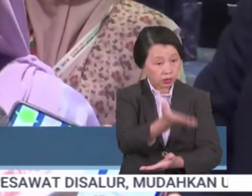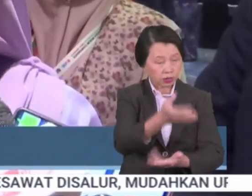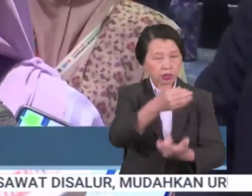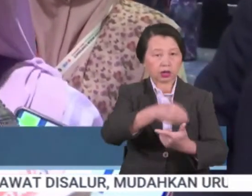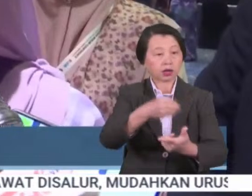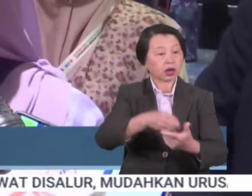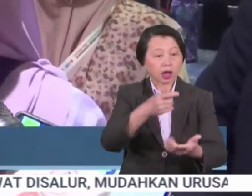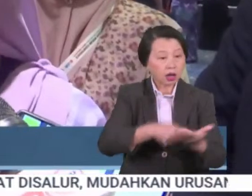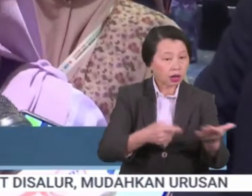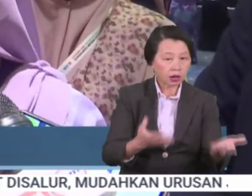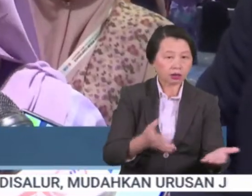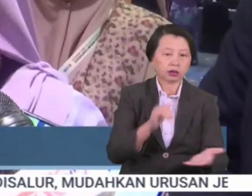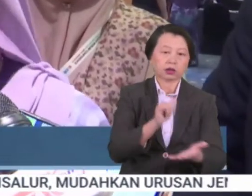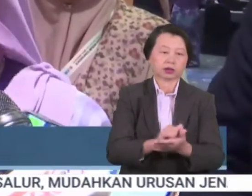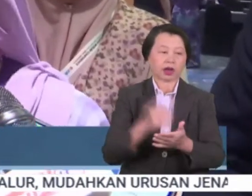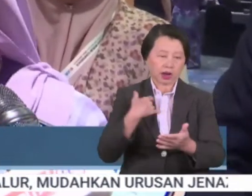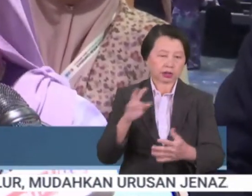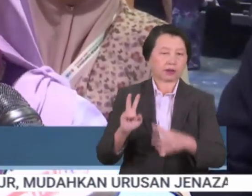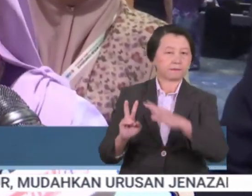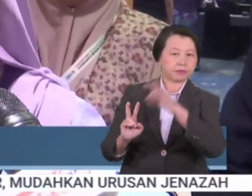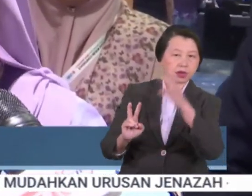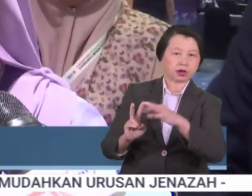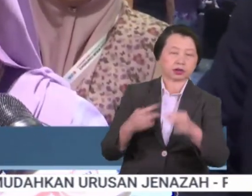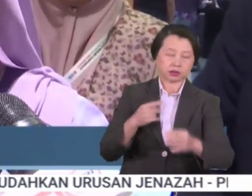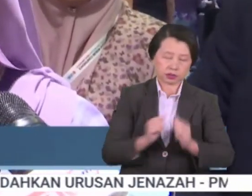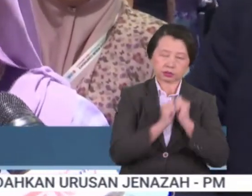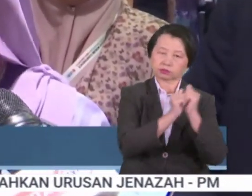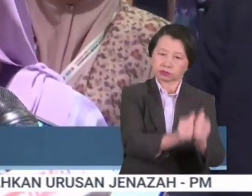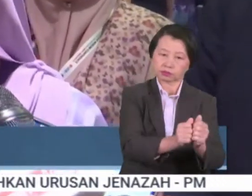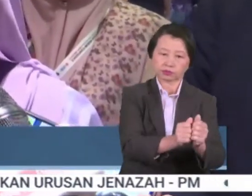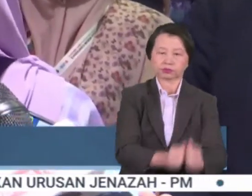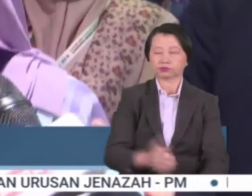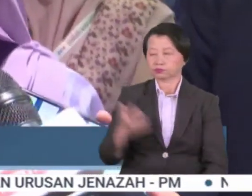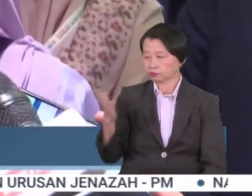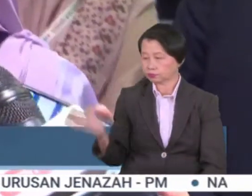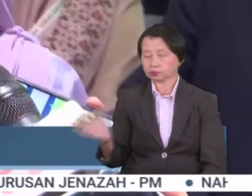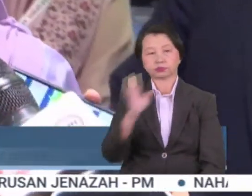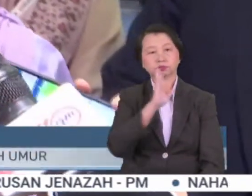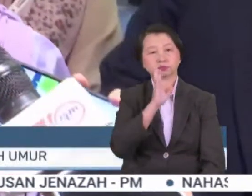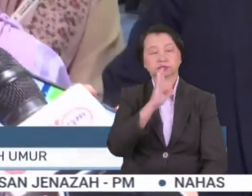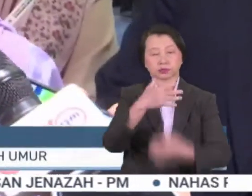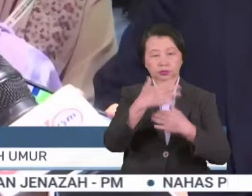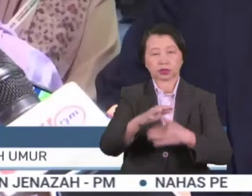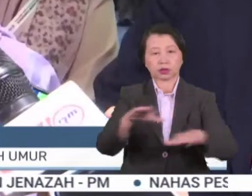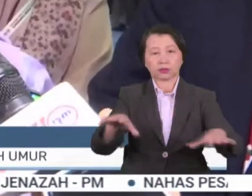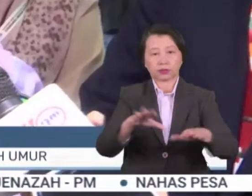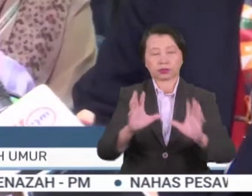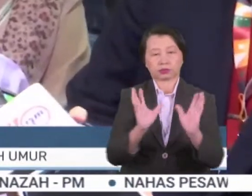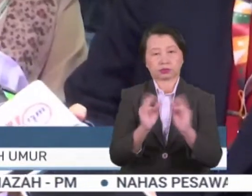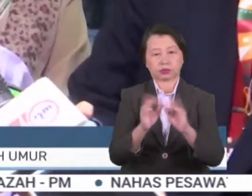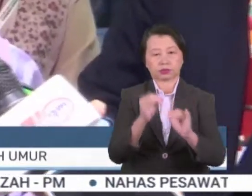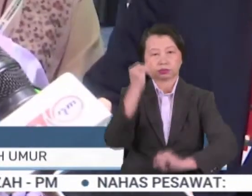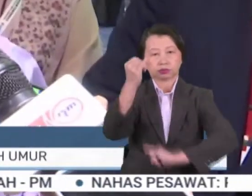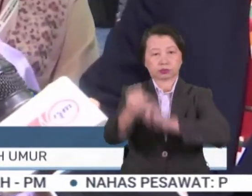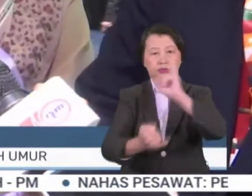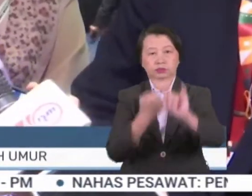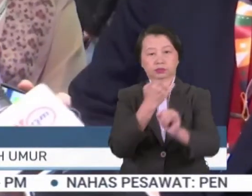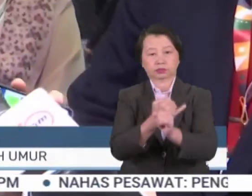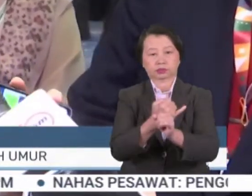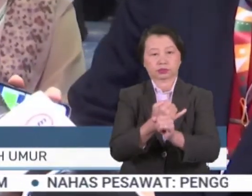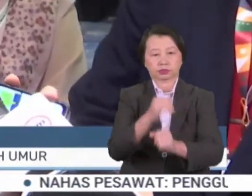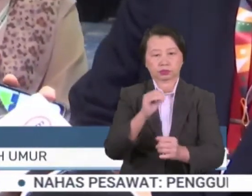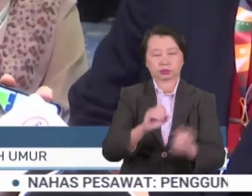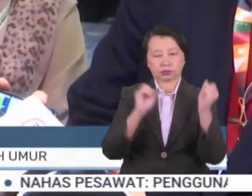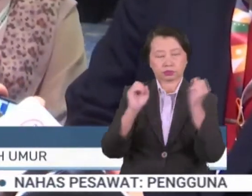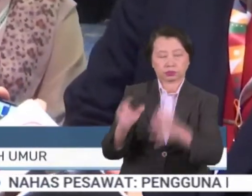atau apa op and are Beliau berkata demikian selepas merasmikan persidangan antarabangsa Cina